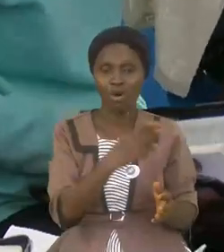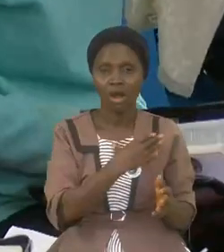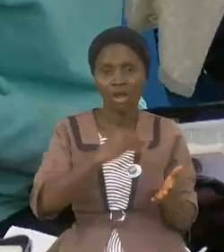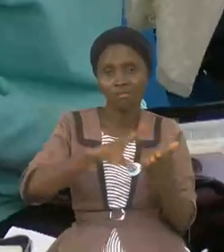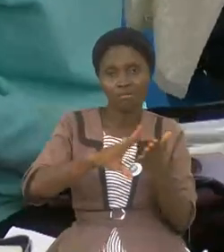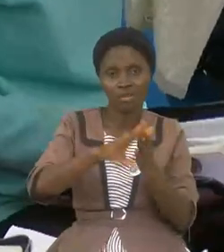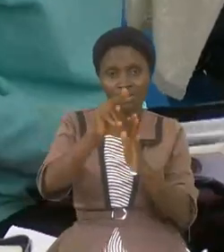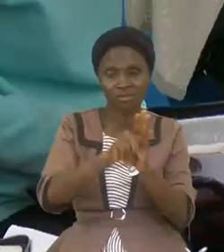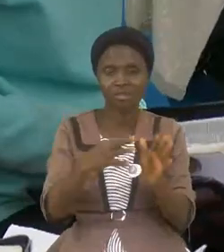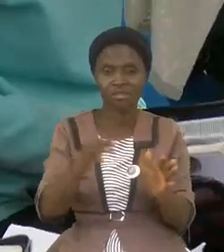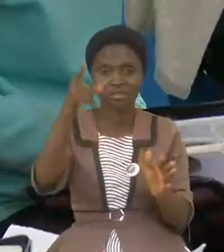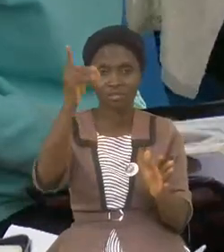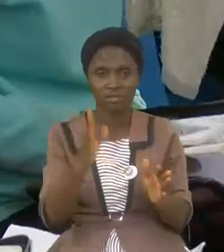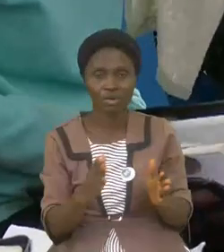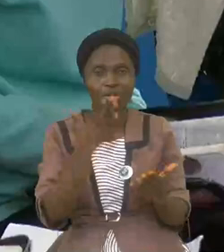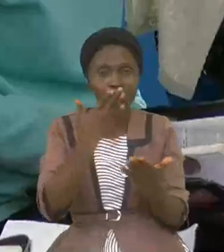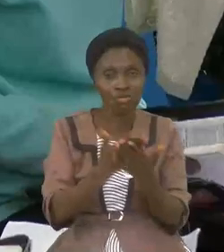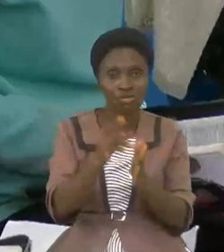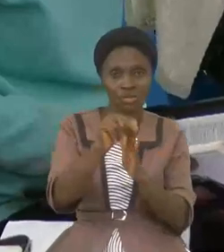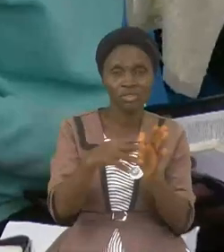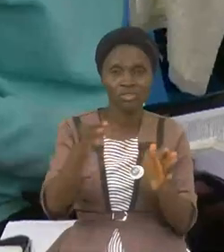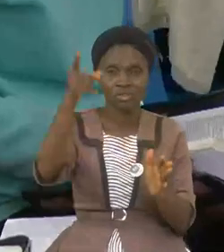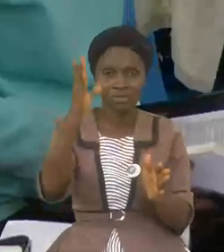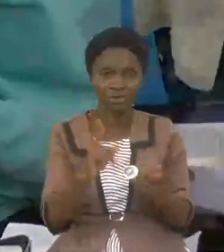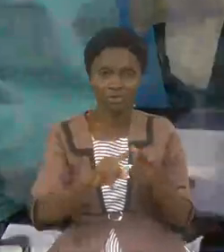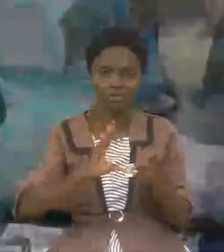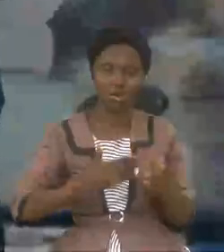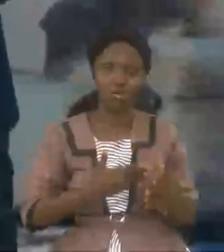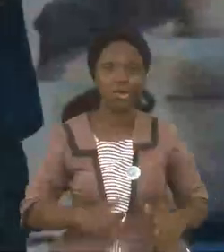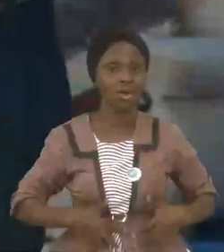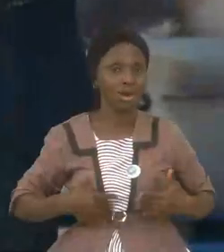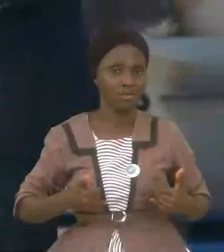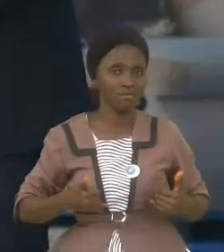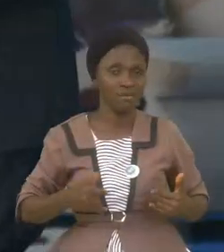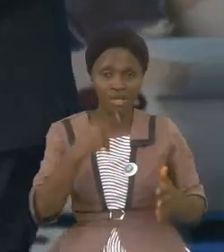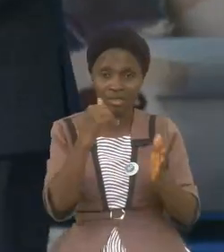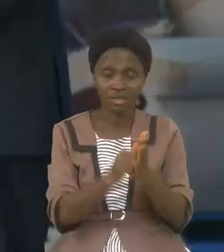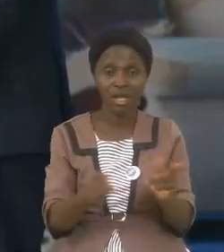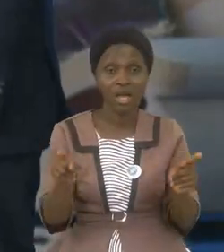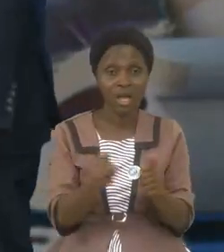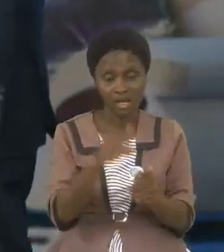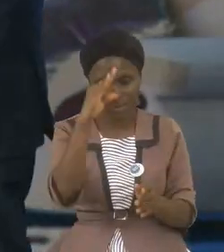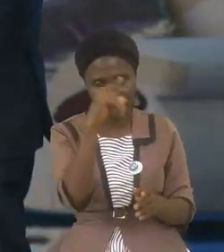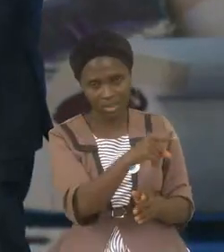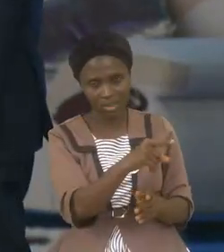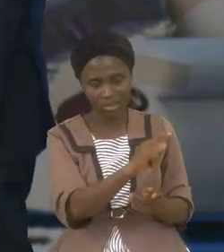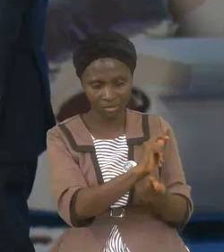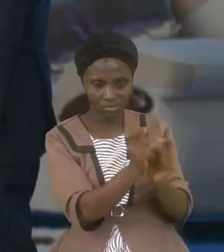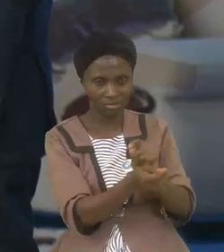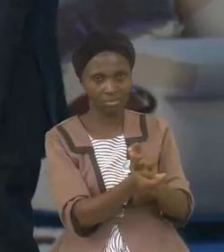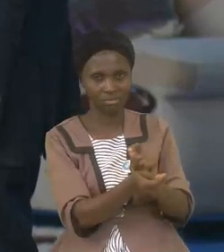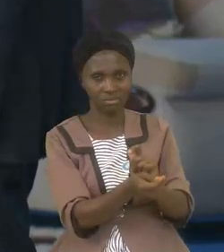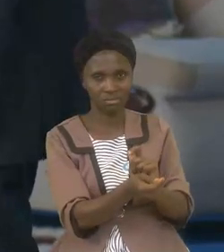l'humilité qui attire la faveur, le pardon de Dieu et la bonté de Dieu dans notre vie. C'est dit,